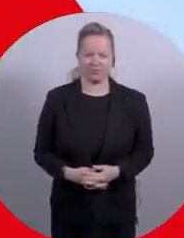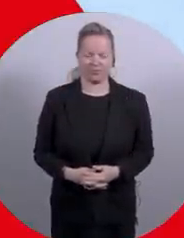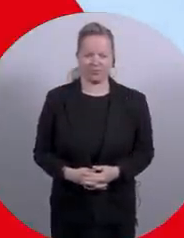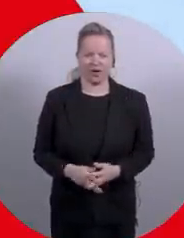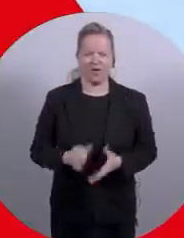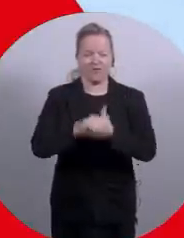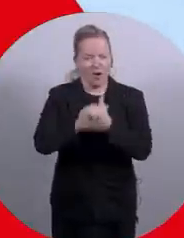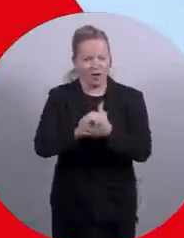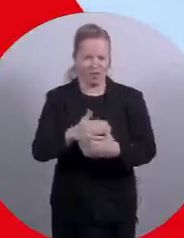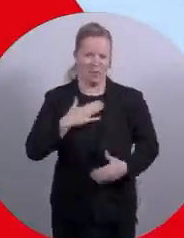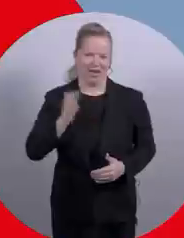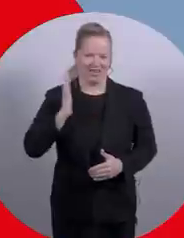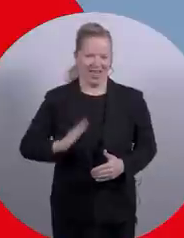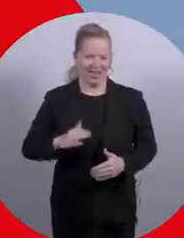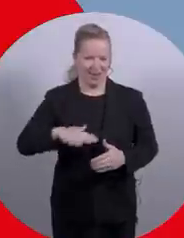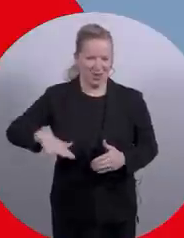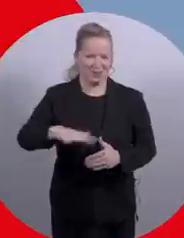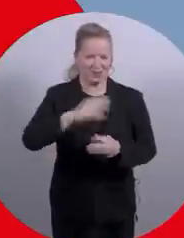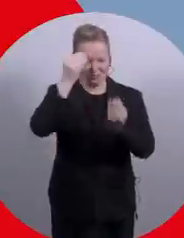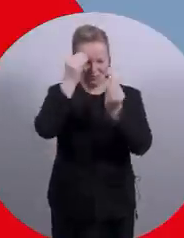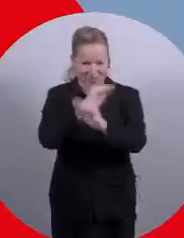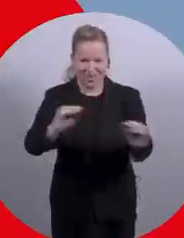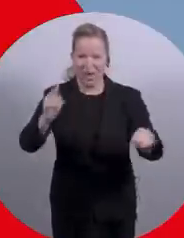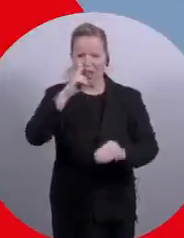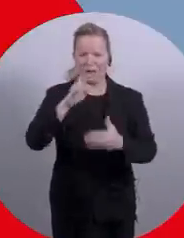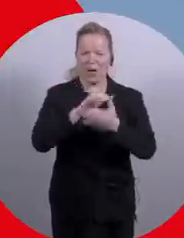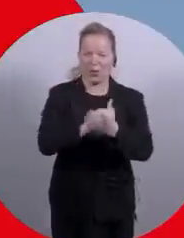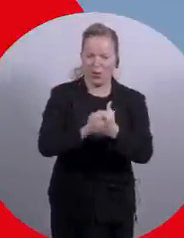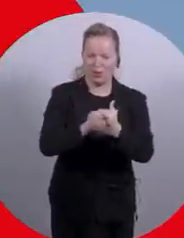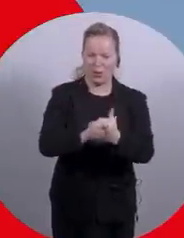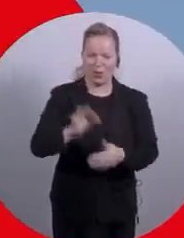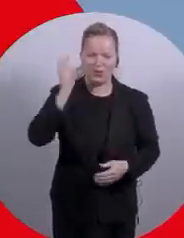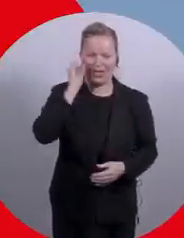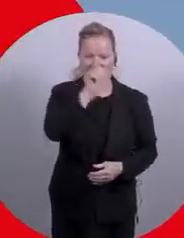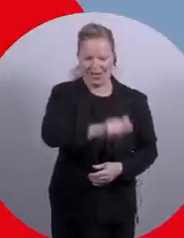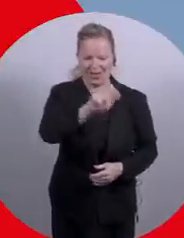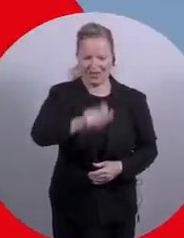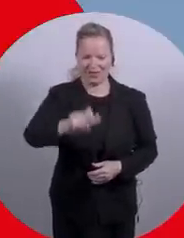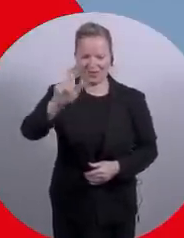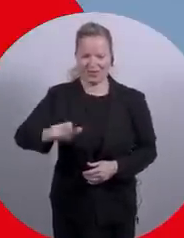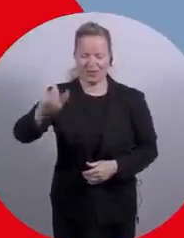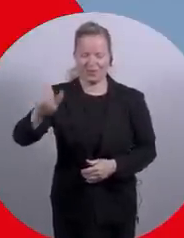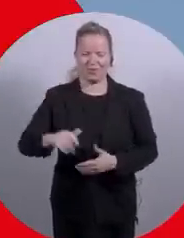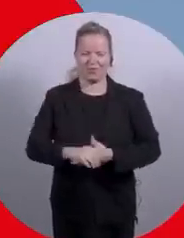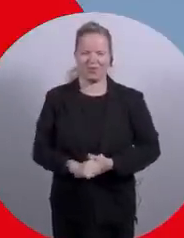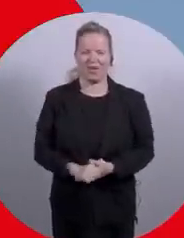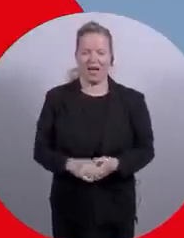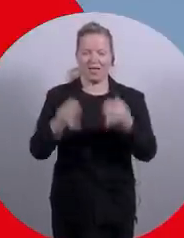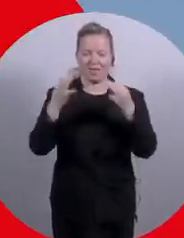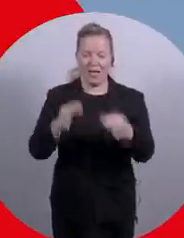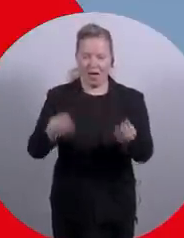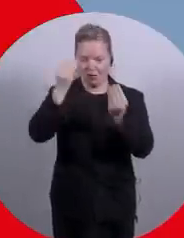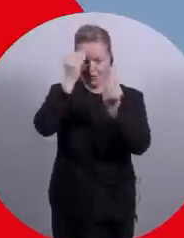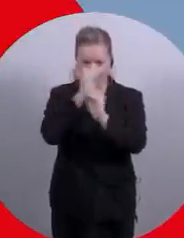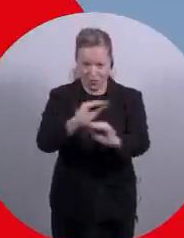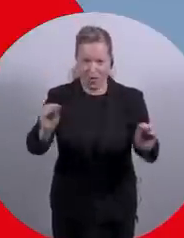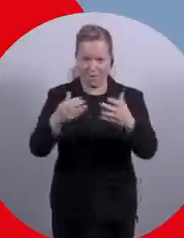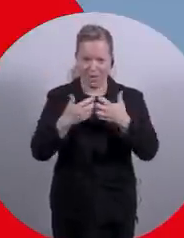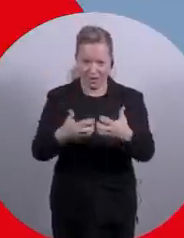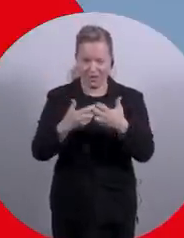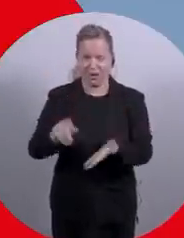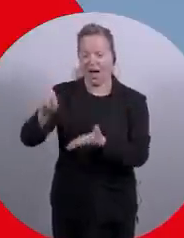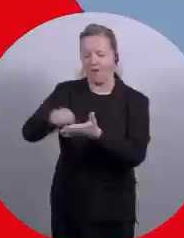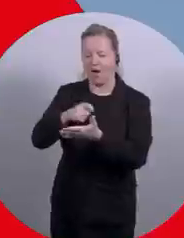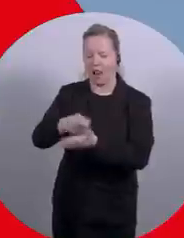Freundschaft von meiner Seite liebe Genossinnen und Genossen ich darf darüber berichten dass die Wahlkommission getagt hat